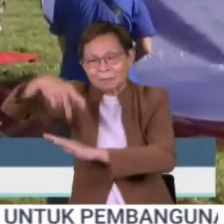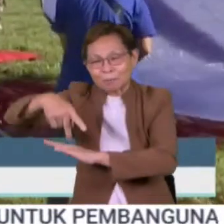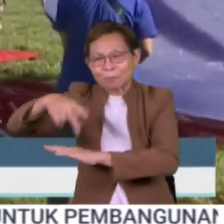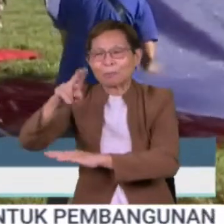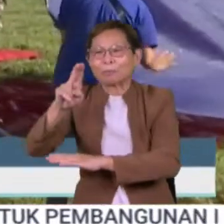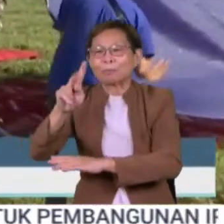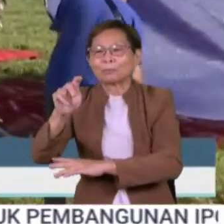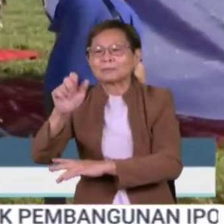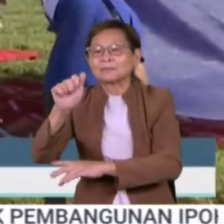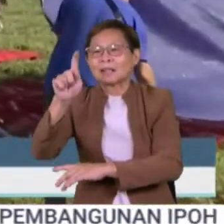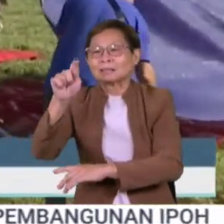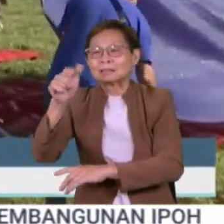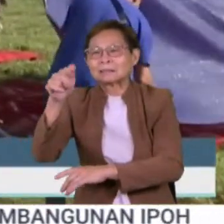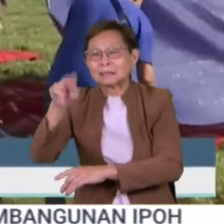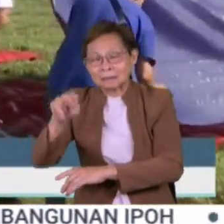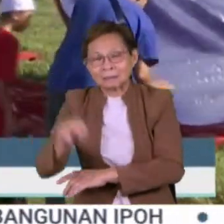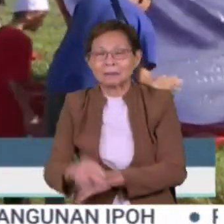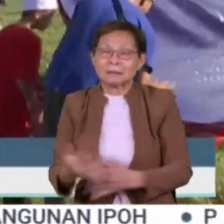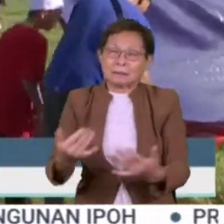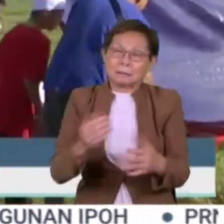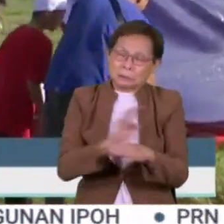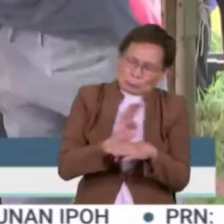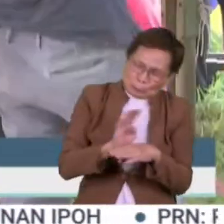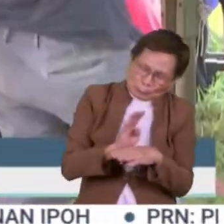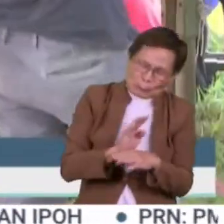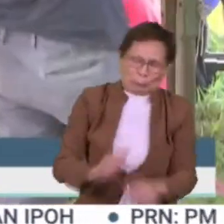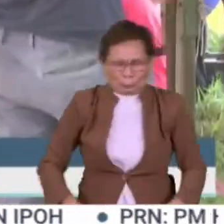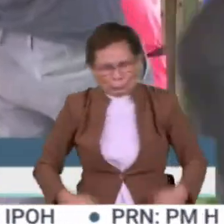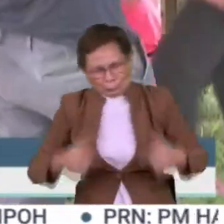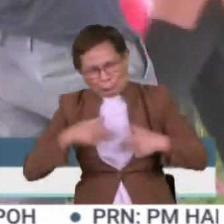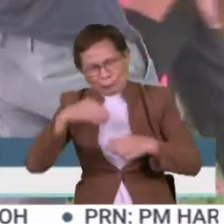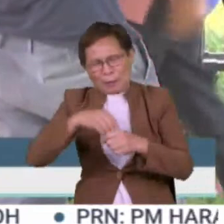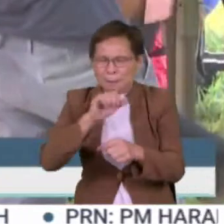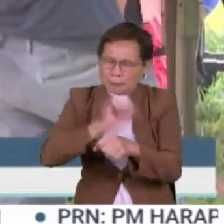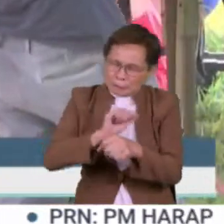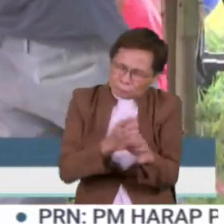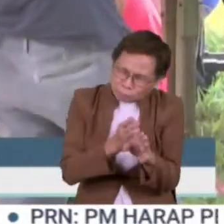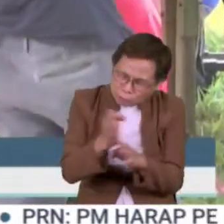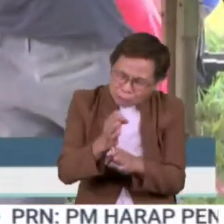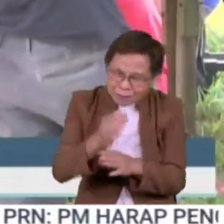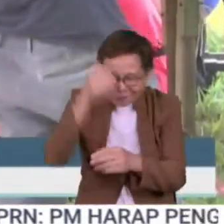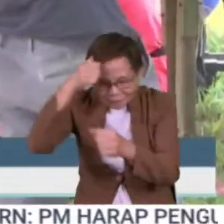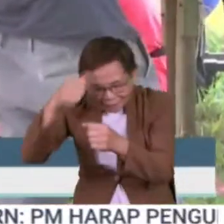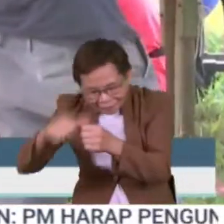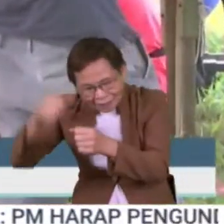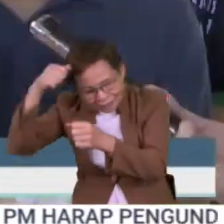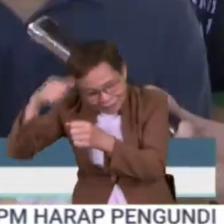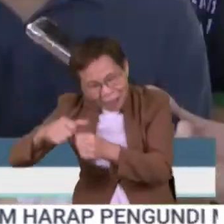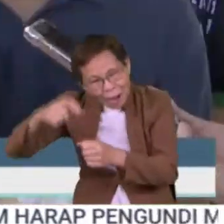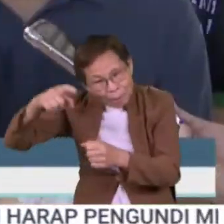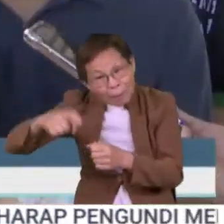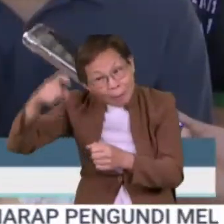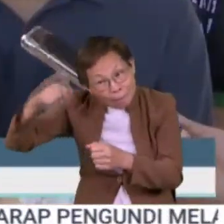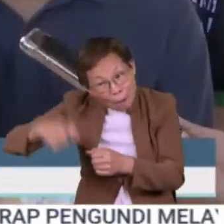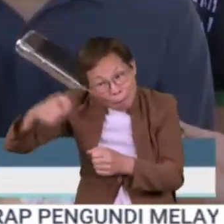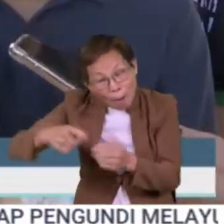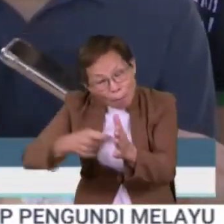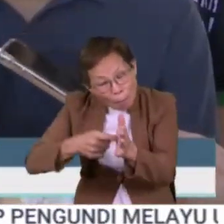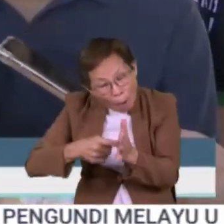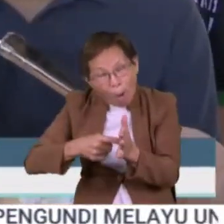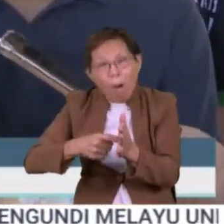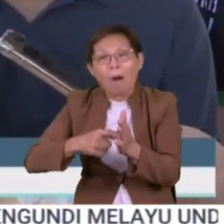dalam kesibukan dalam kehidupan dalam karya mereka tidak lupa terhadap tuntutan agama dan juga